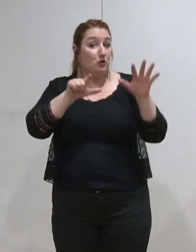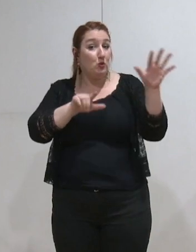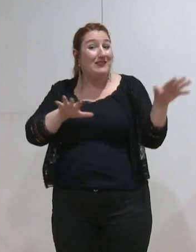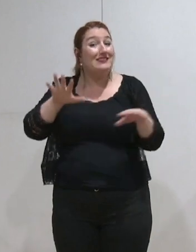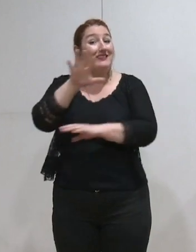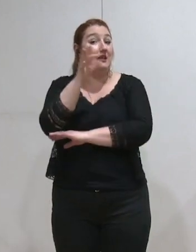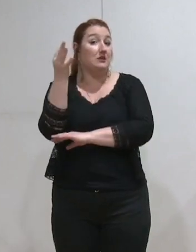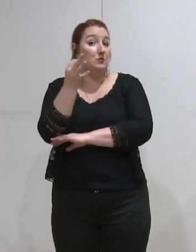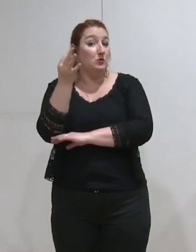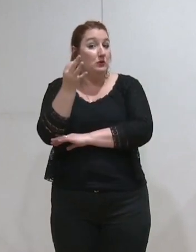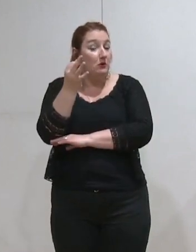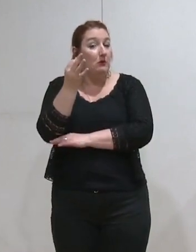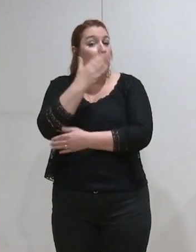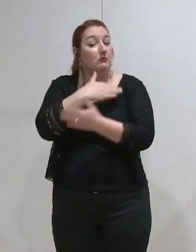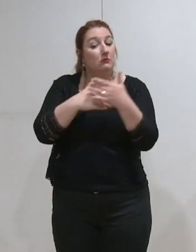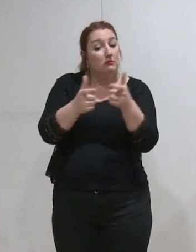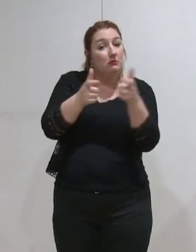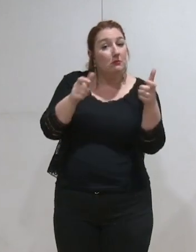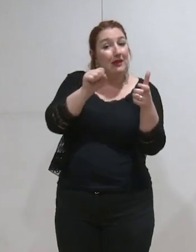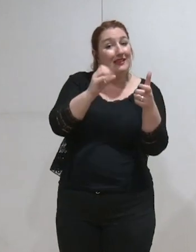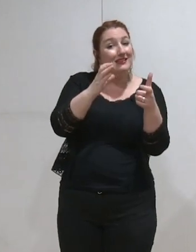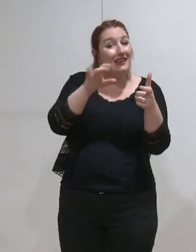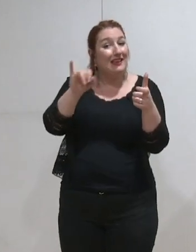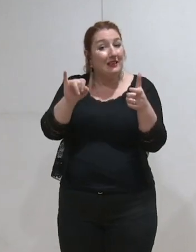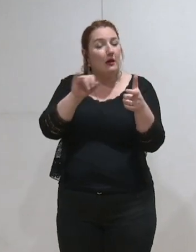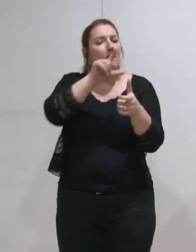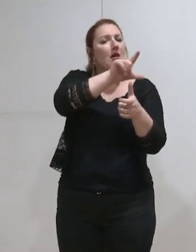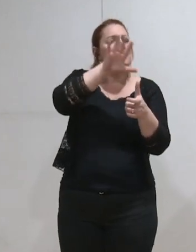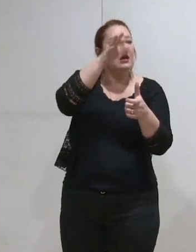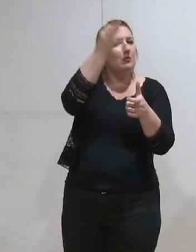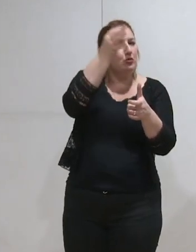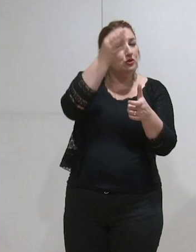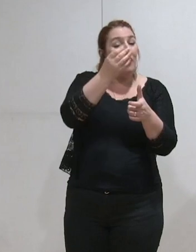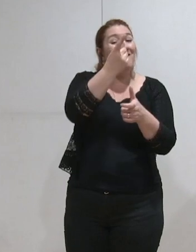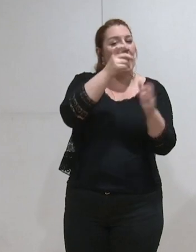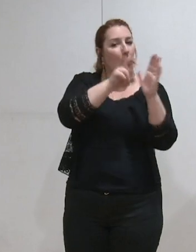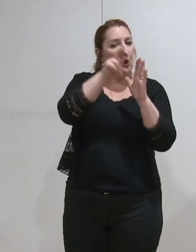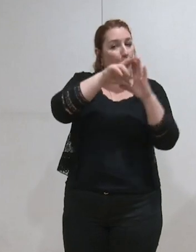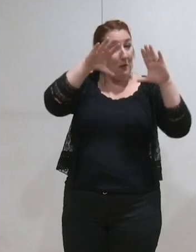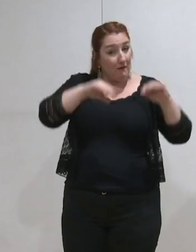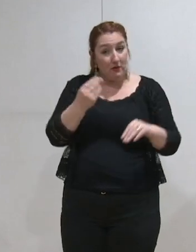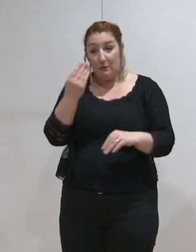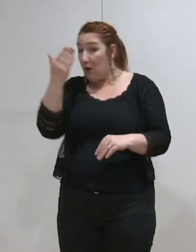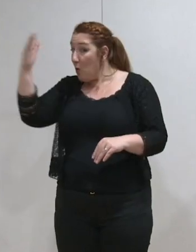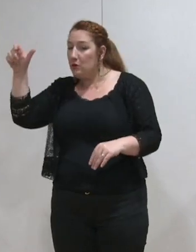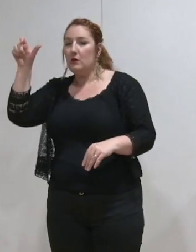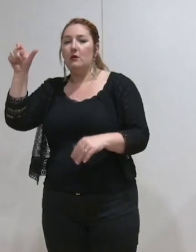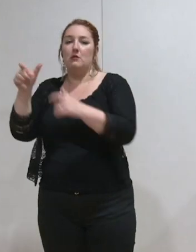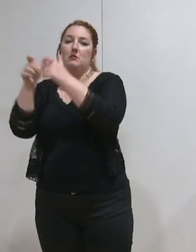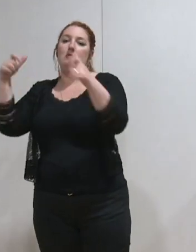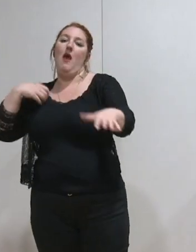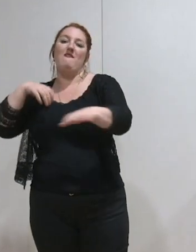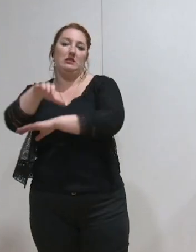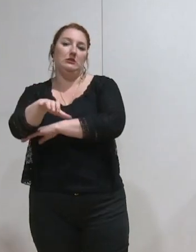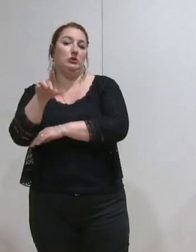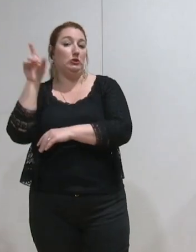SCI où il y a effectivement 25 % de Grenoble habitaat mais c'est surtout 75 % d'un investisseur autre que Grenoble